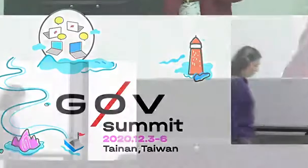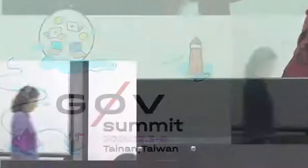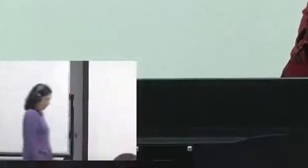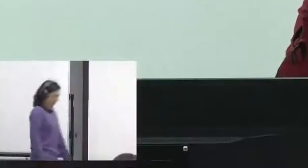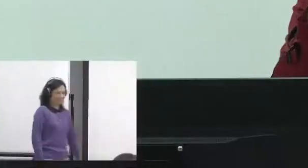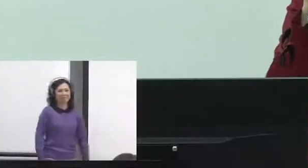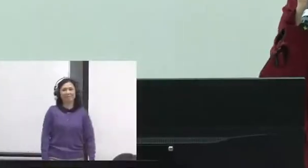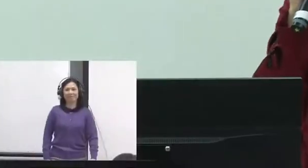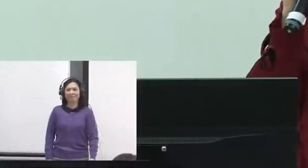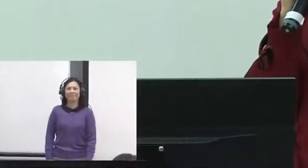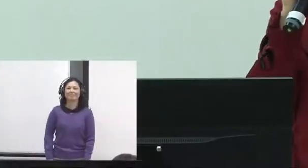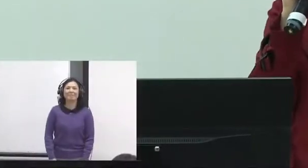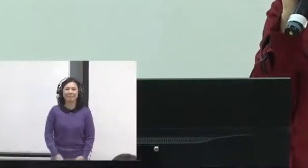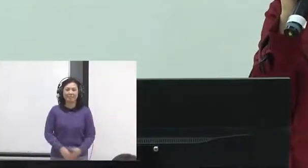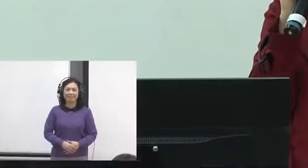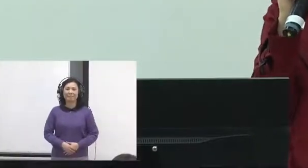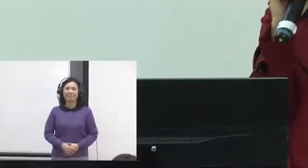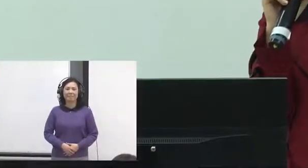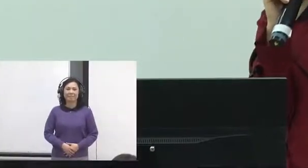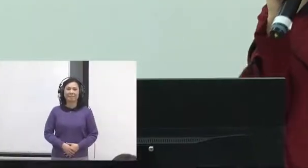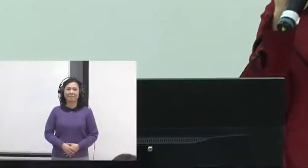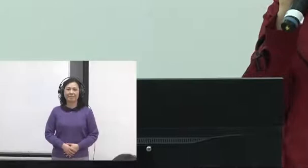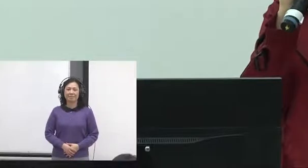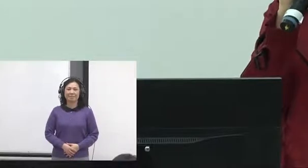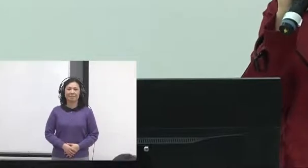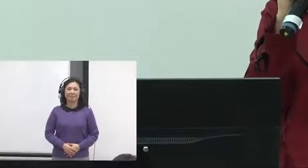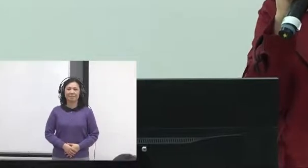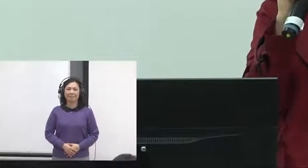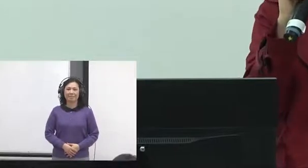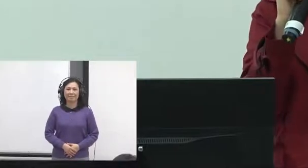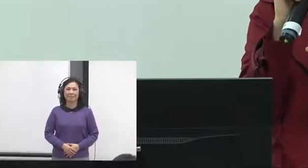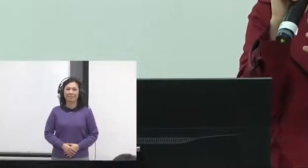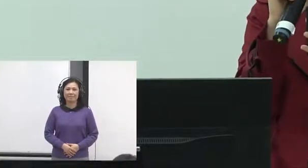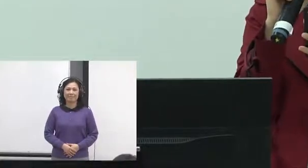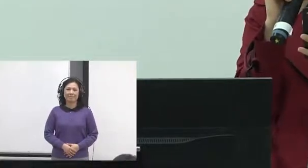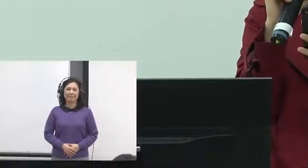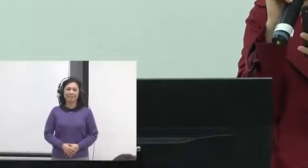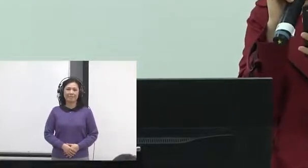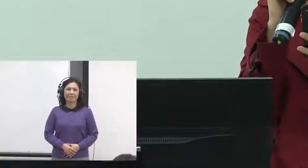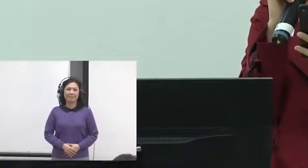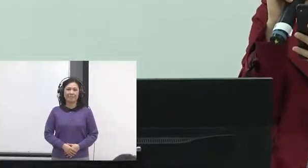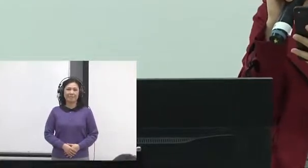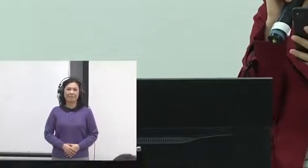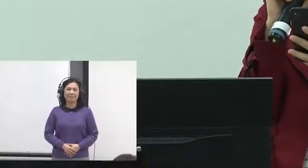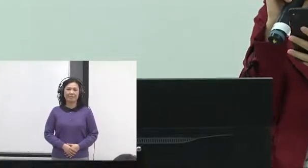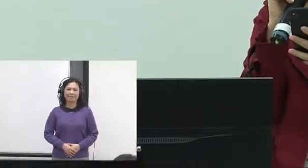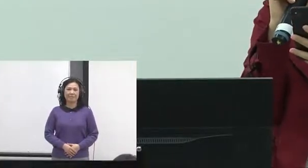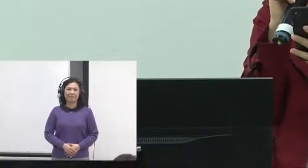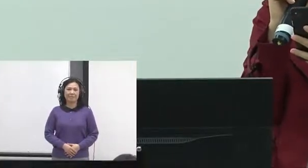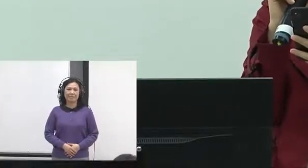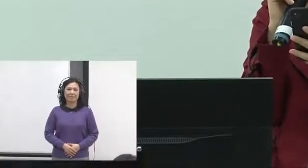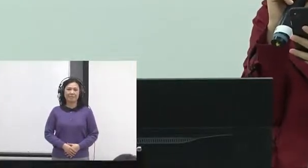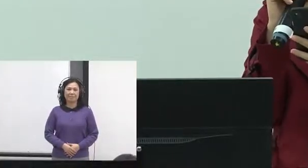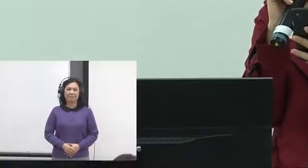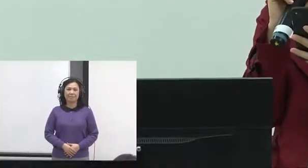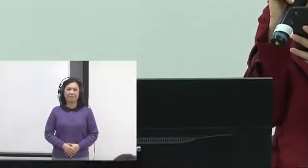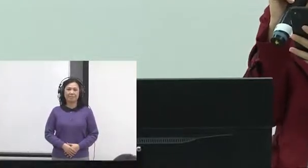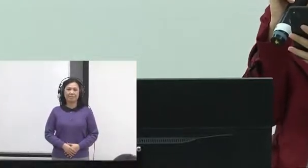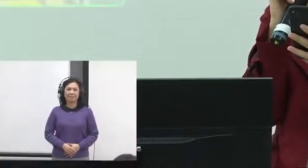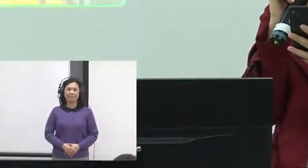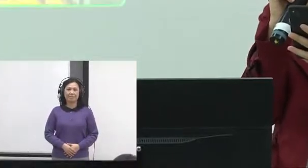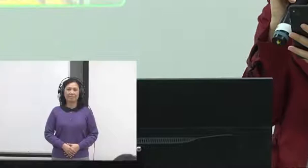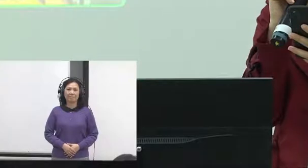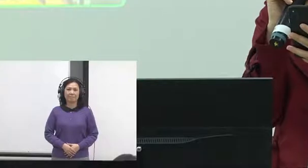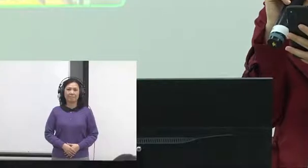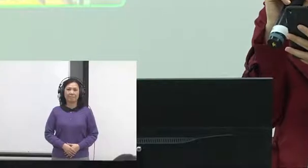好的，主持的时候我会使用中文，谢谢大家。那下一个讲者是我们来自 Civic Tech 多伦